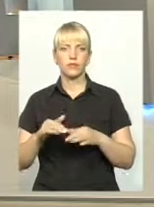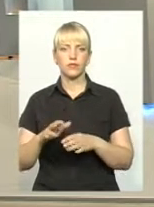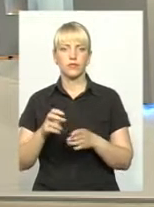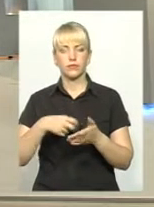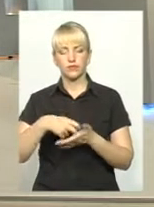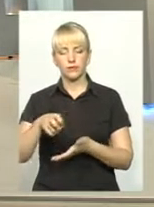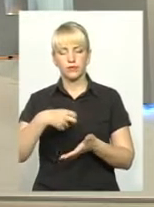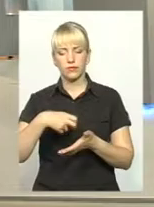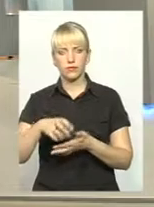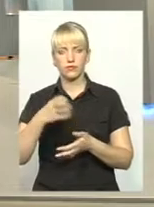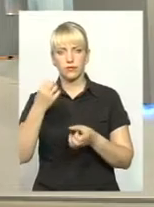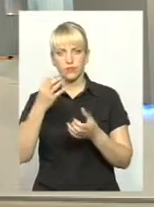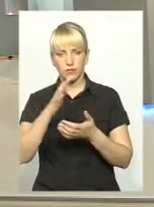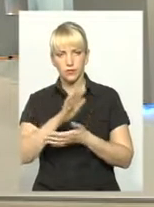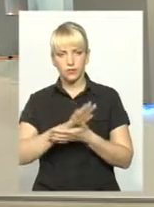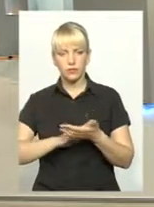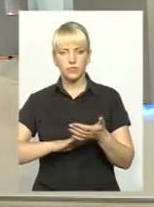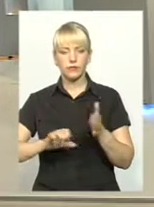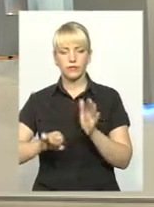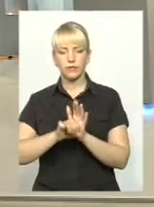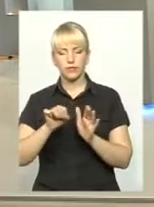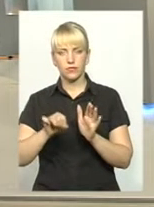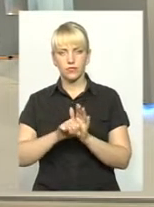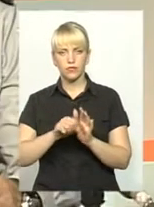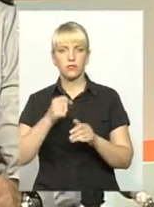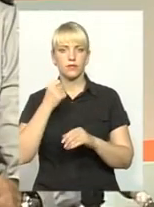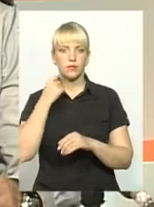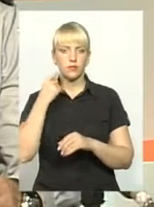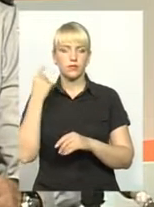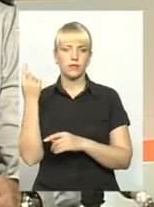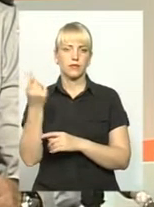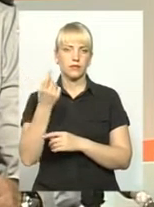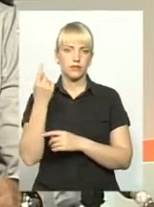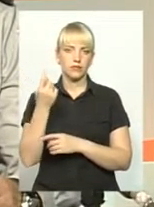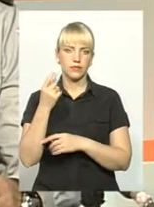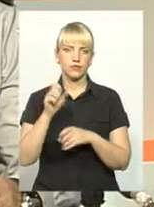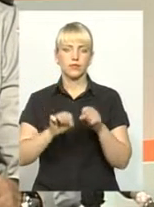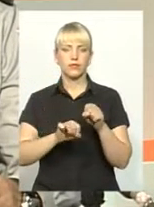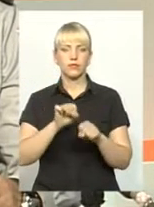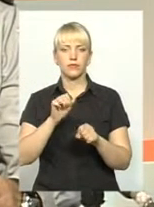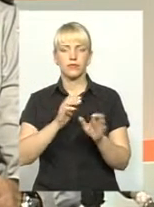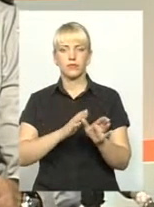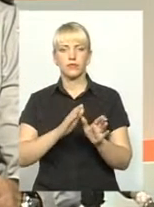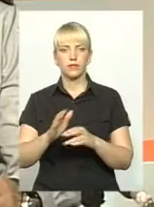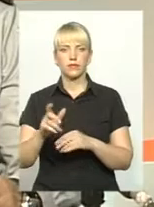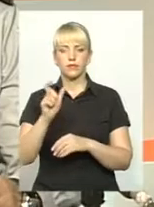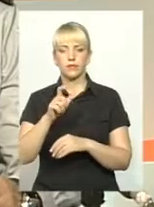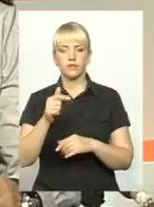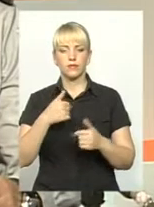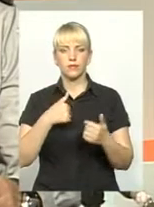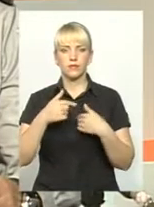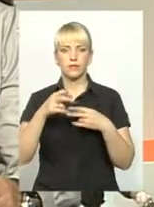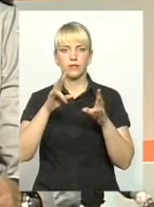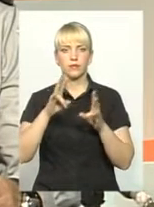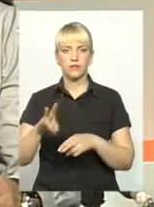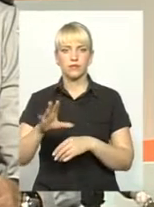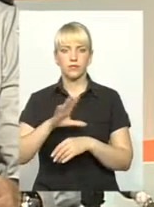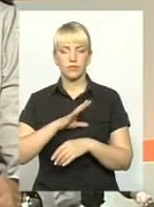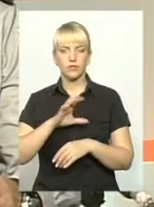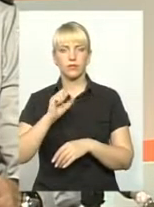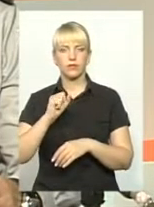То есть бандиты продолжали пить, гулять, нарушать общественный порядок, то, о чем весь Хмельницкий говорит. Люди пострадали, была травма,